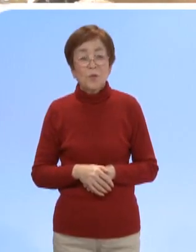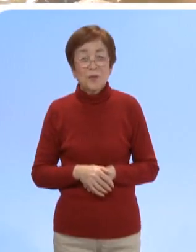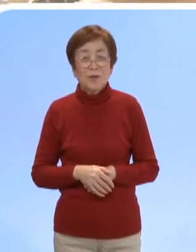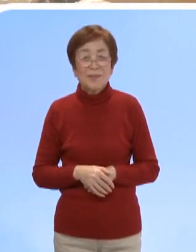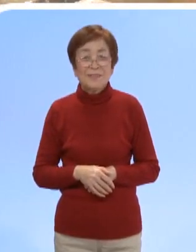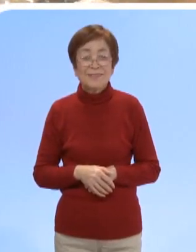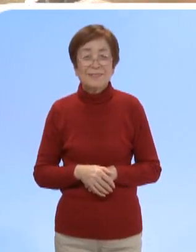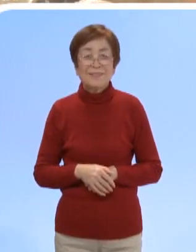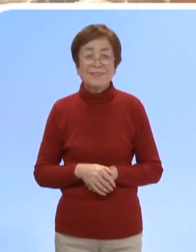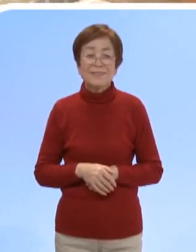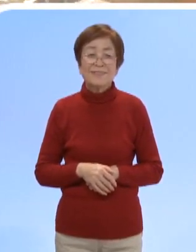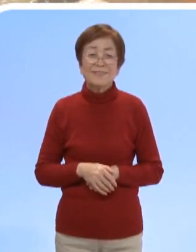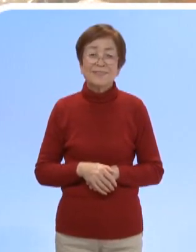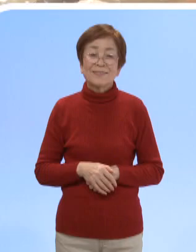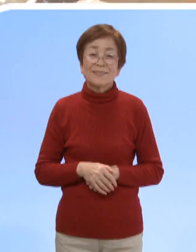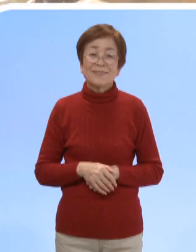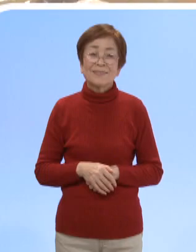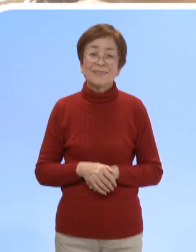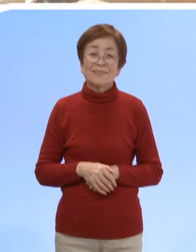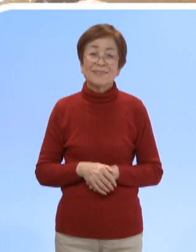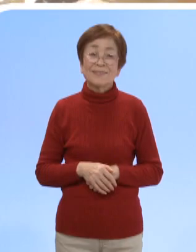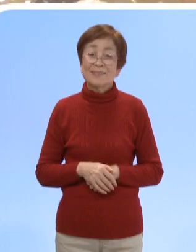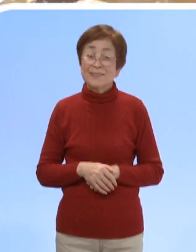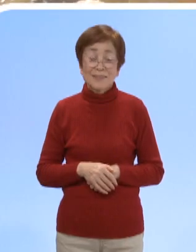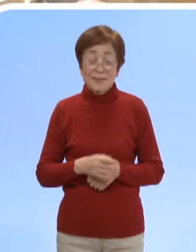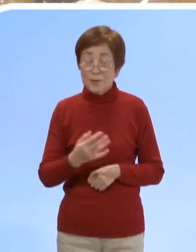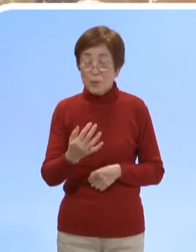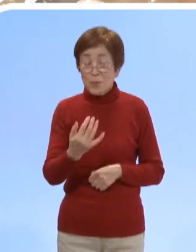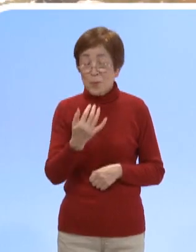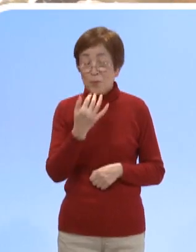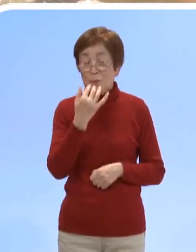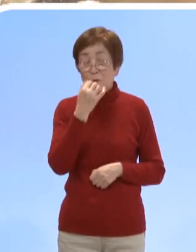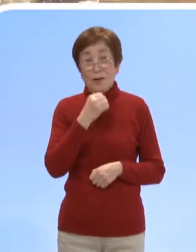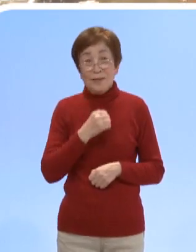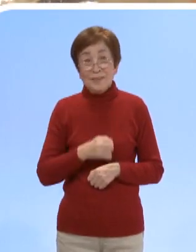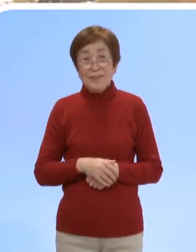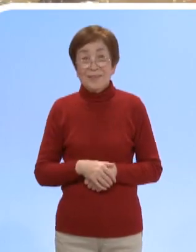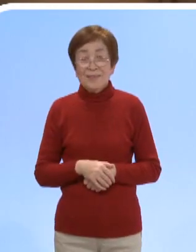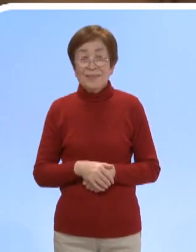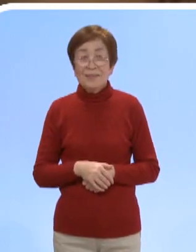ーすごーい。うわめちゃくちゃいい香り。